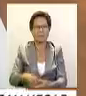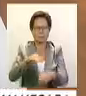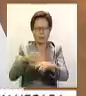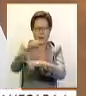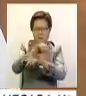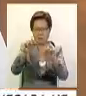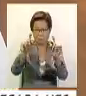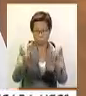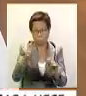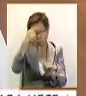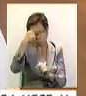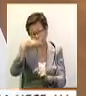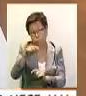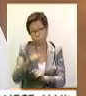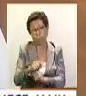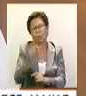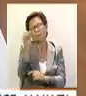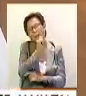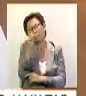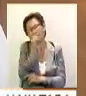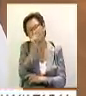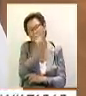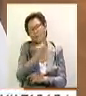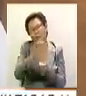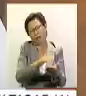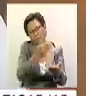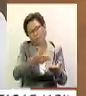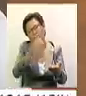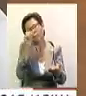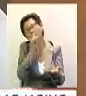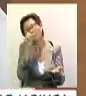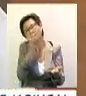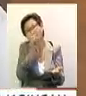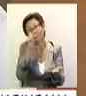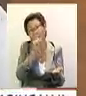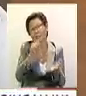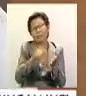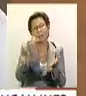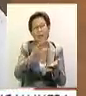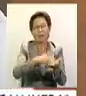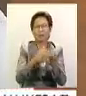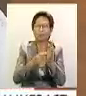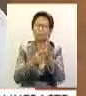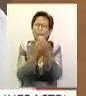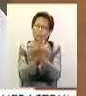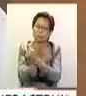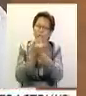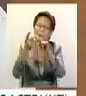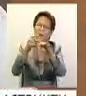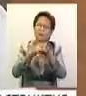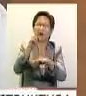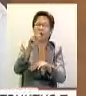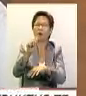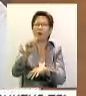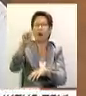hari tersebut untuk menyanyilah lagu-lagu yang menunjukkan kecintaan kita kepada Rasulullah